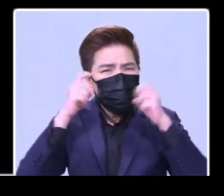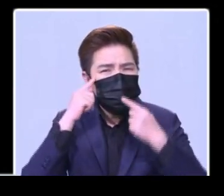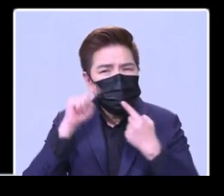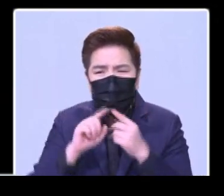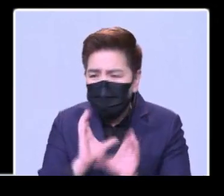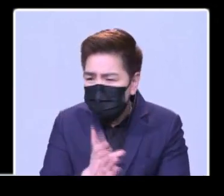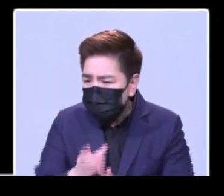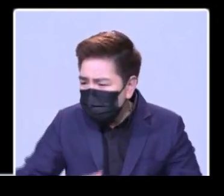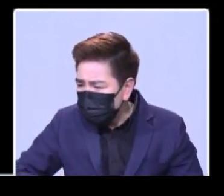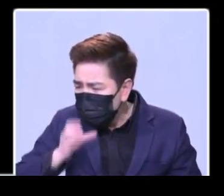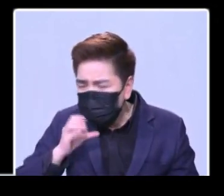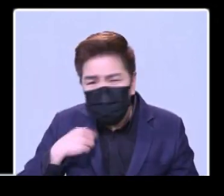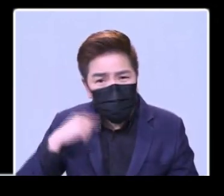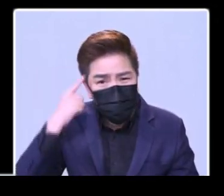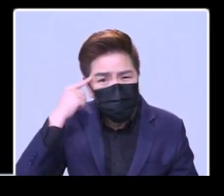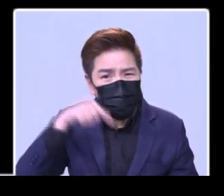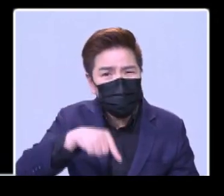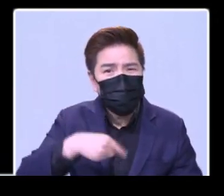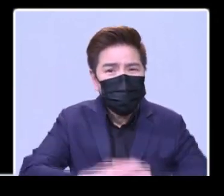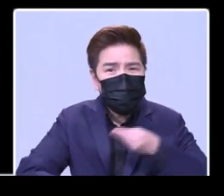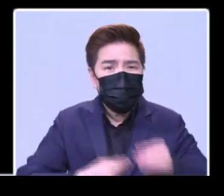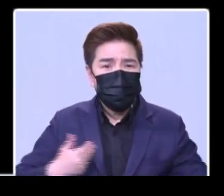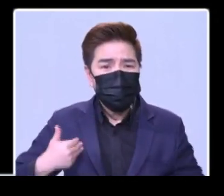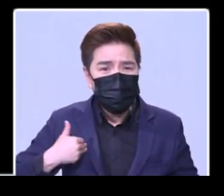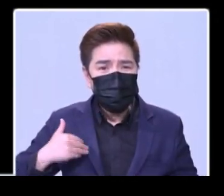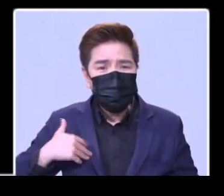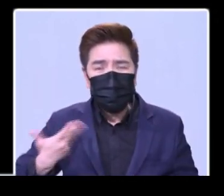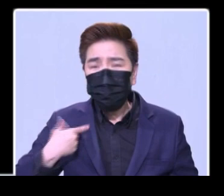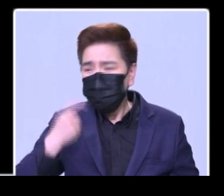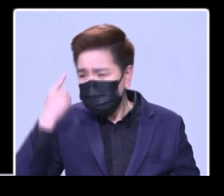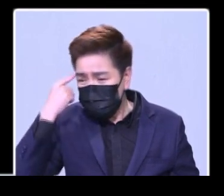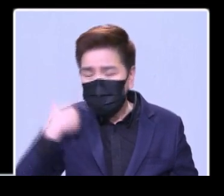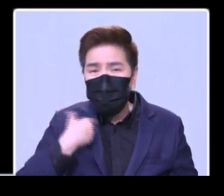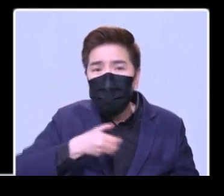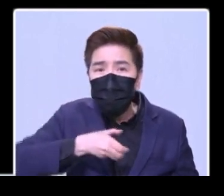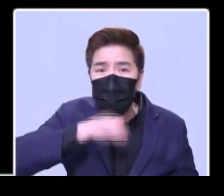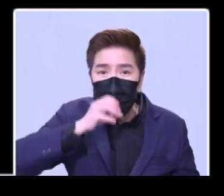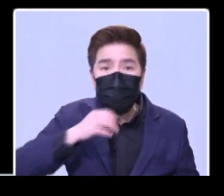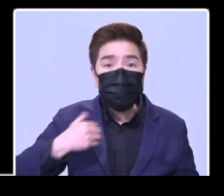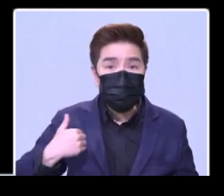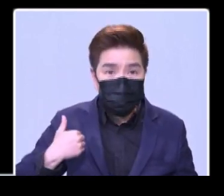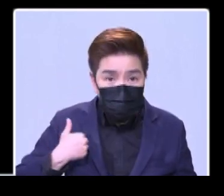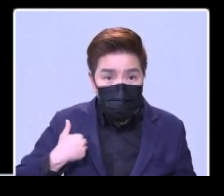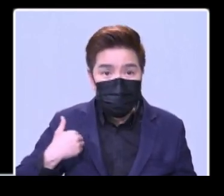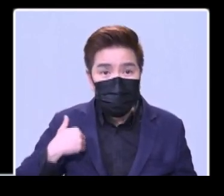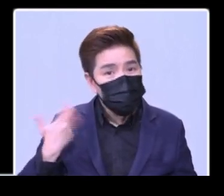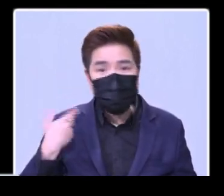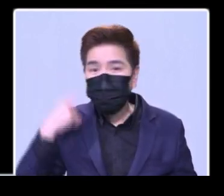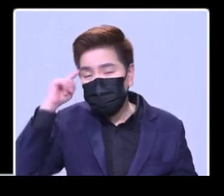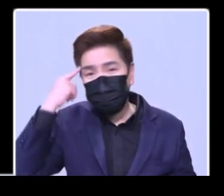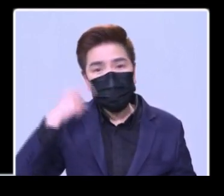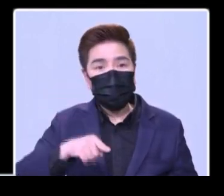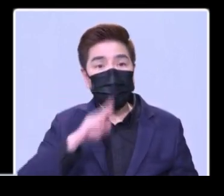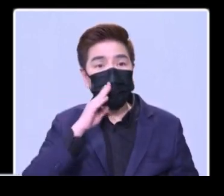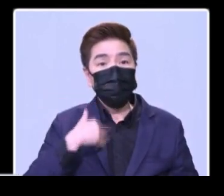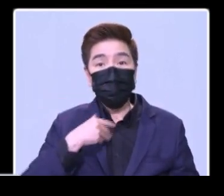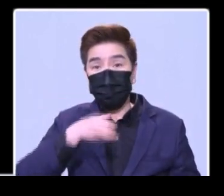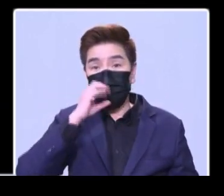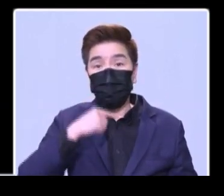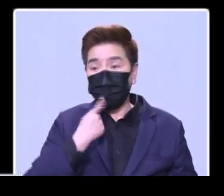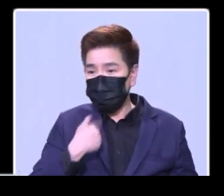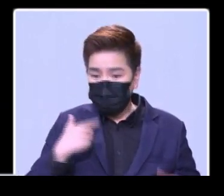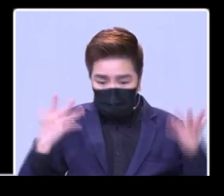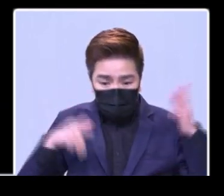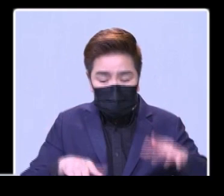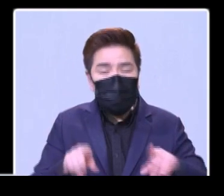อฮอล์เลยเราไม่รู้นะว่าในงานเขามีขายแอลกอฮอล์หรือเปล่า เขามีตรวจไหม ไม่ทราบไม่ทราบว่ามีขายแอลกอฮอล์หรือเปล่าหรือบางทีถ้าเขาจะปฏิเสธว่าเอ้ยนี่เป็นง